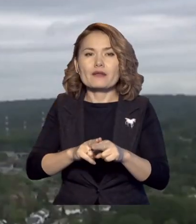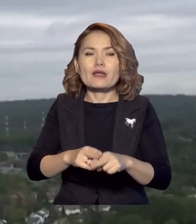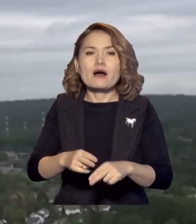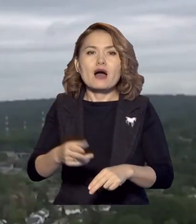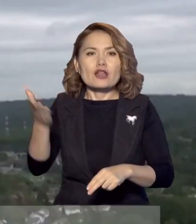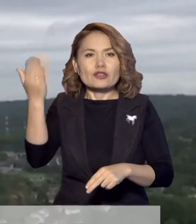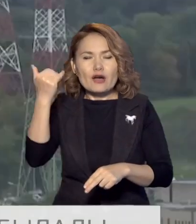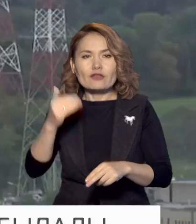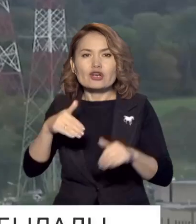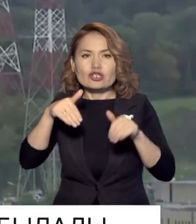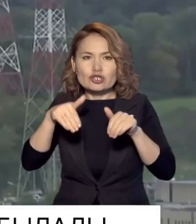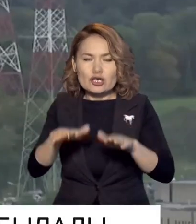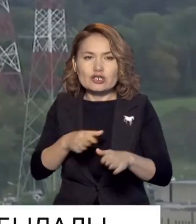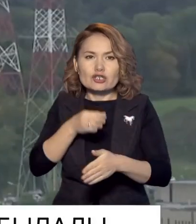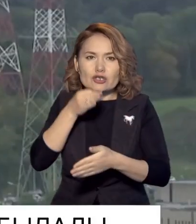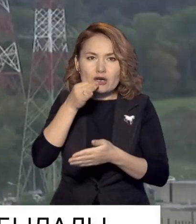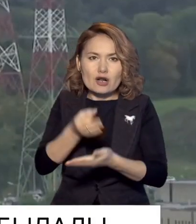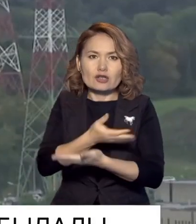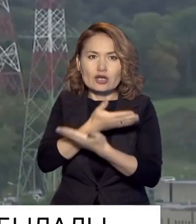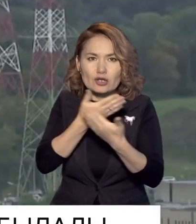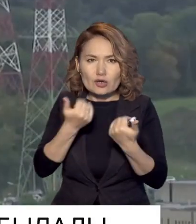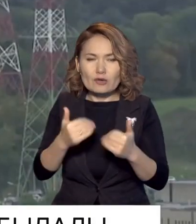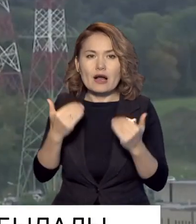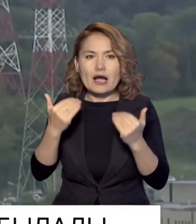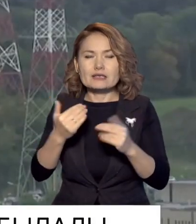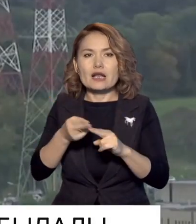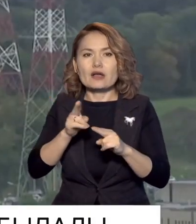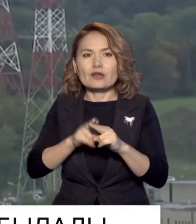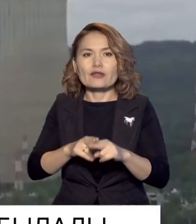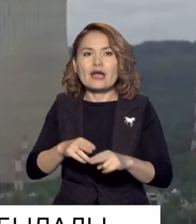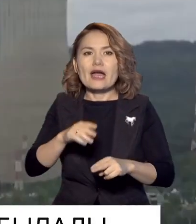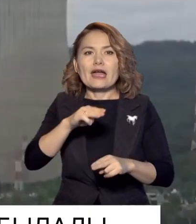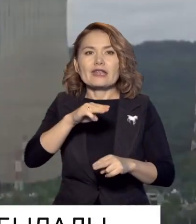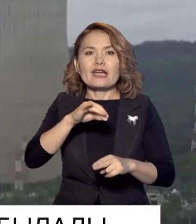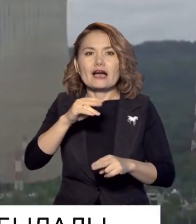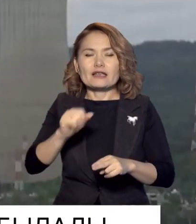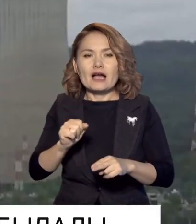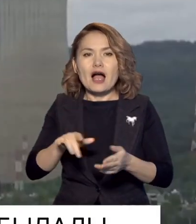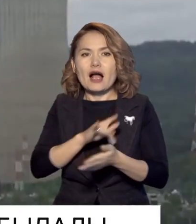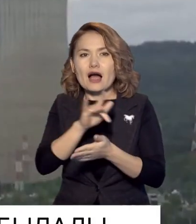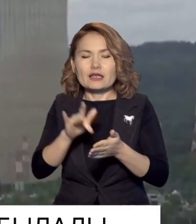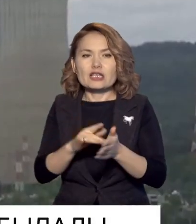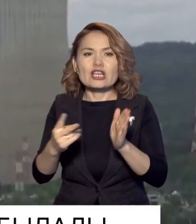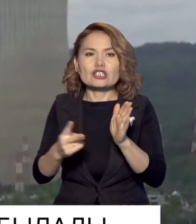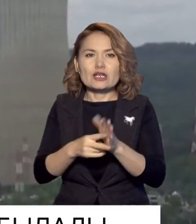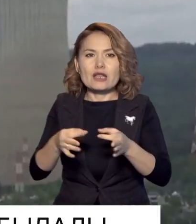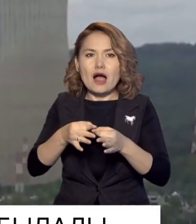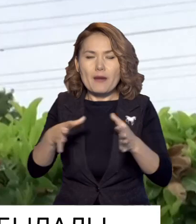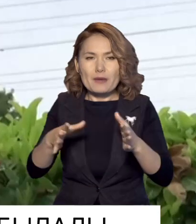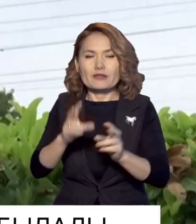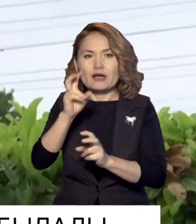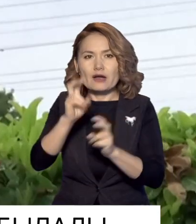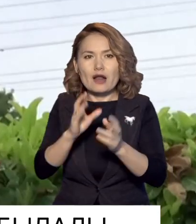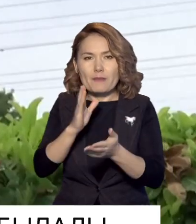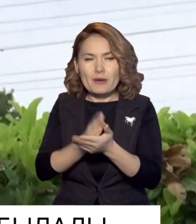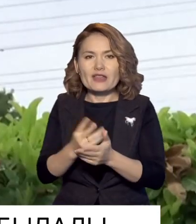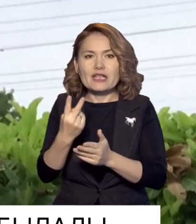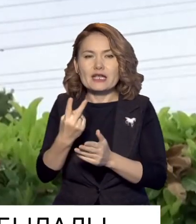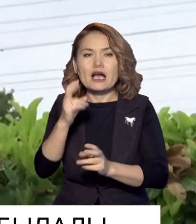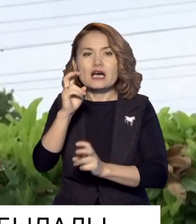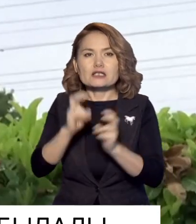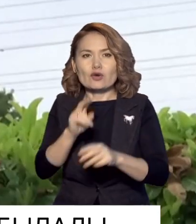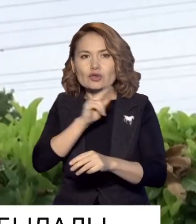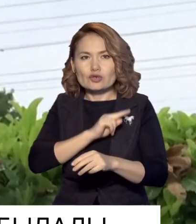жылдан бері шешілмей келе жатқан еді. Қазір Дуэль мен Тиханже қалаларында 7 атом реактор бар, 2 зауыт жұмыс істеп